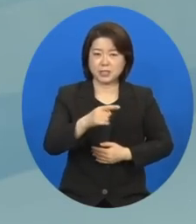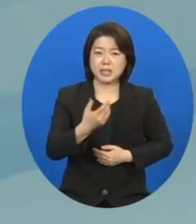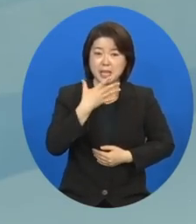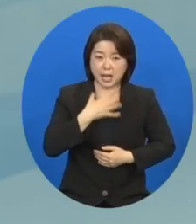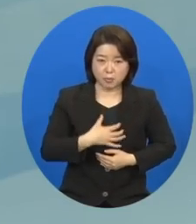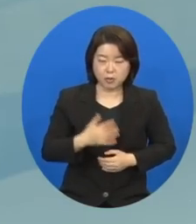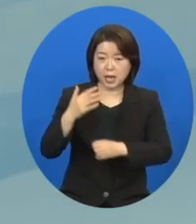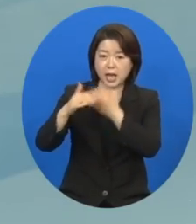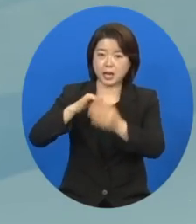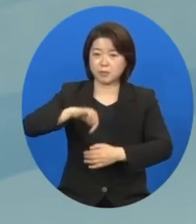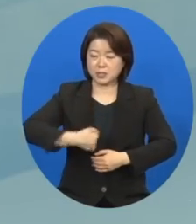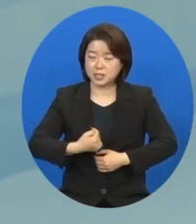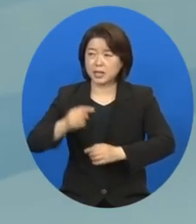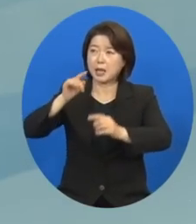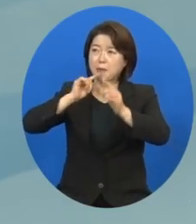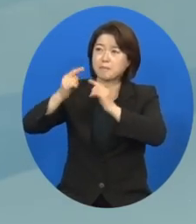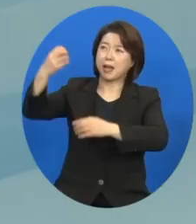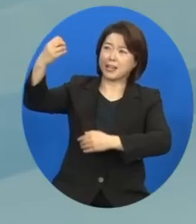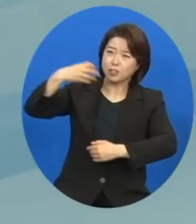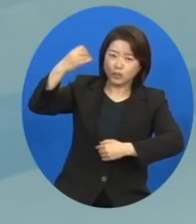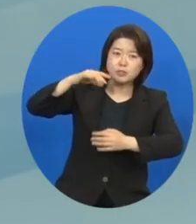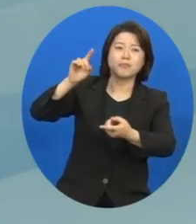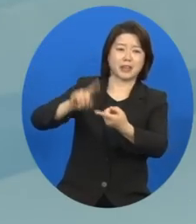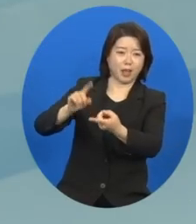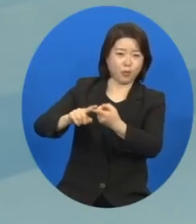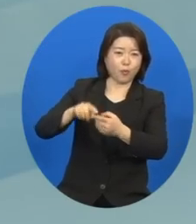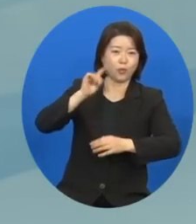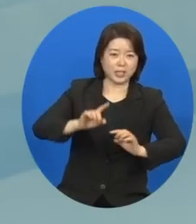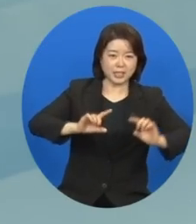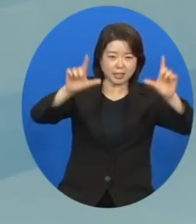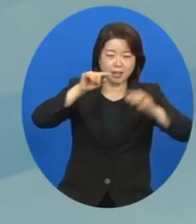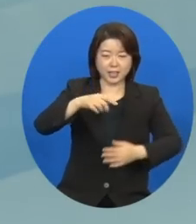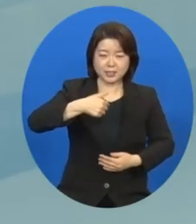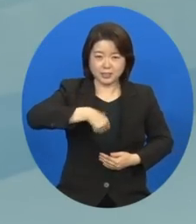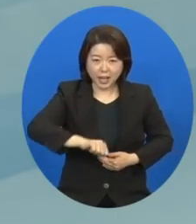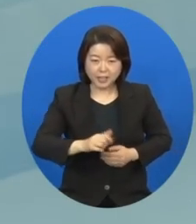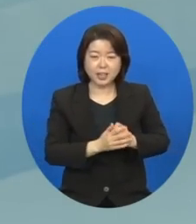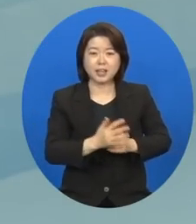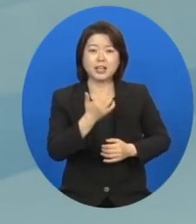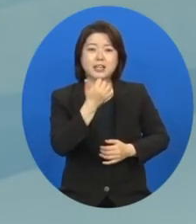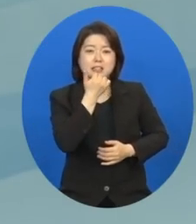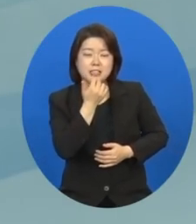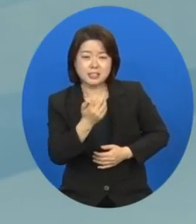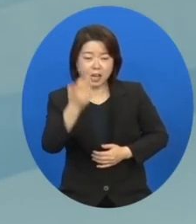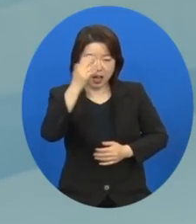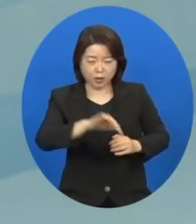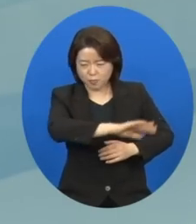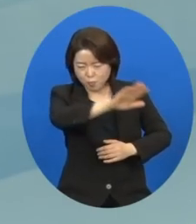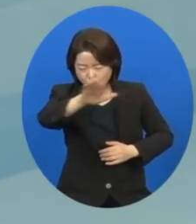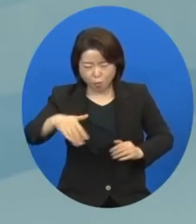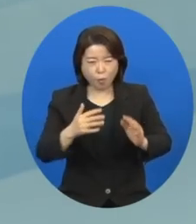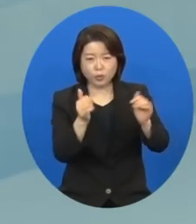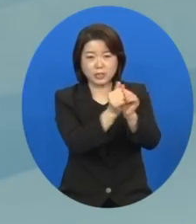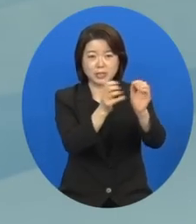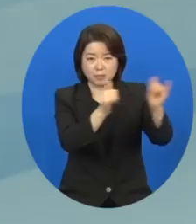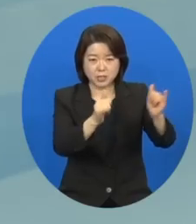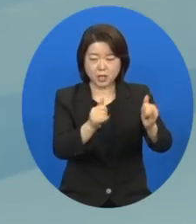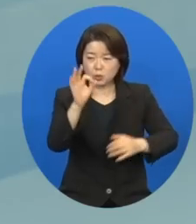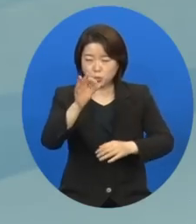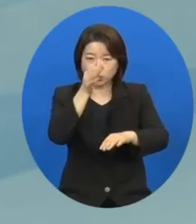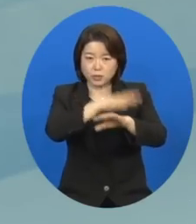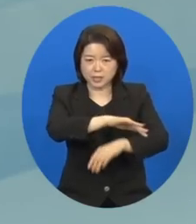하나님이 자기에게 말씀하시는 대로 이날에 그 아들 이스마엘과 집에서 태어난 모든 자와 돈으로 산 모든 자